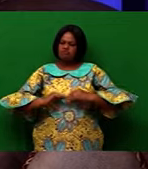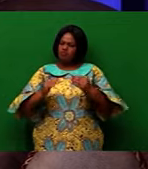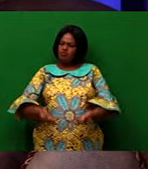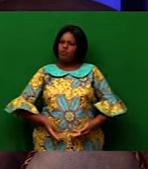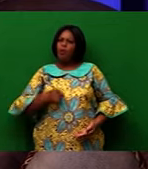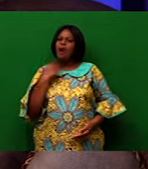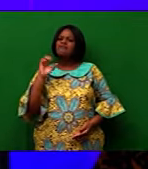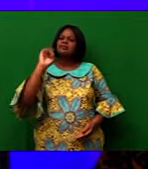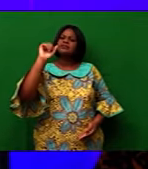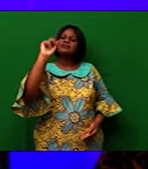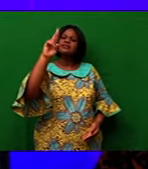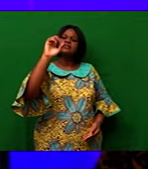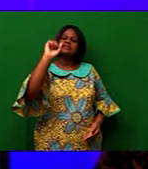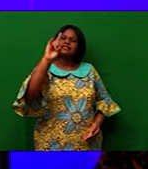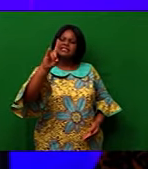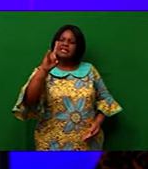ndokubva vapiwa